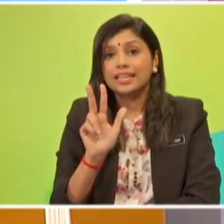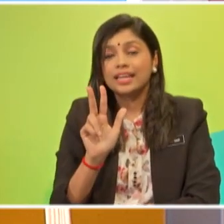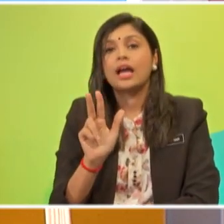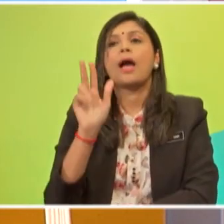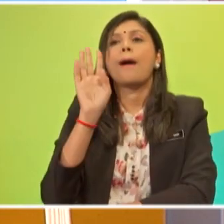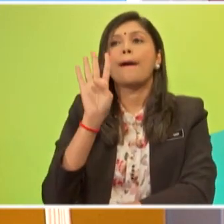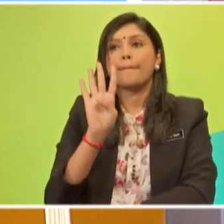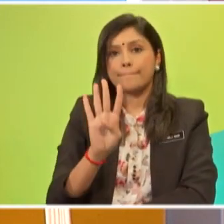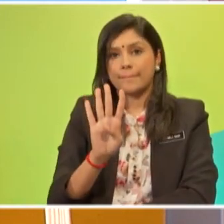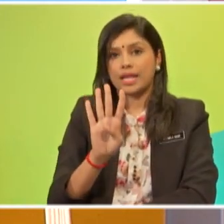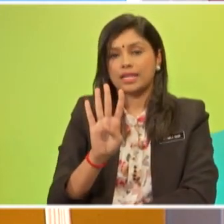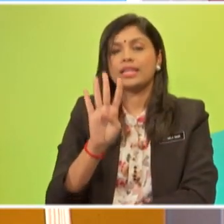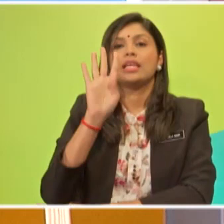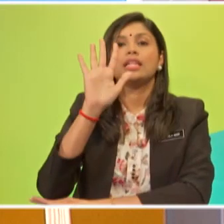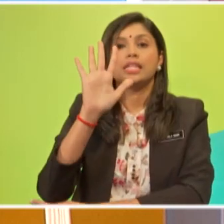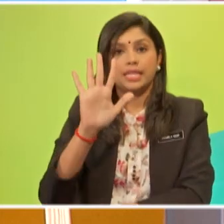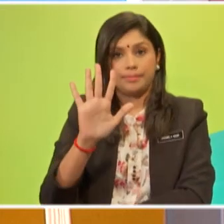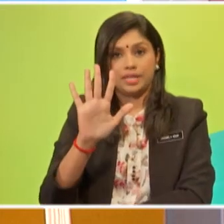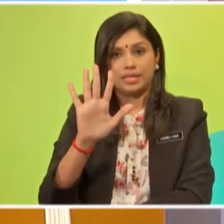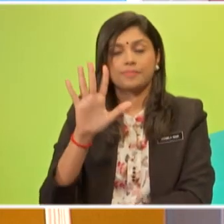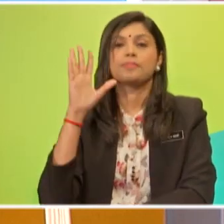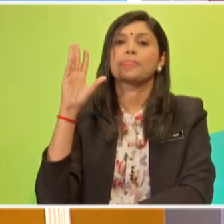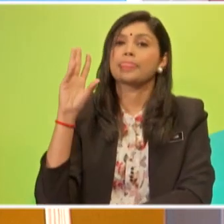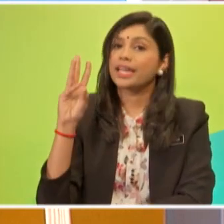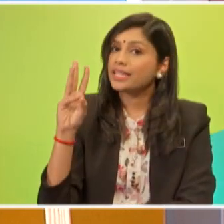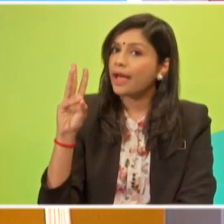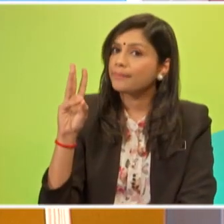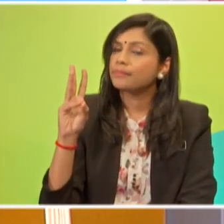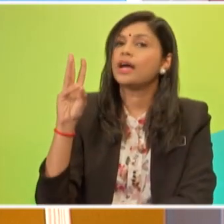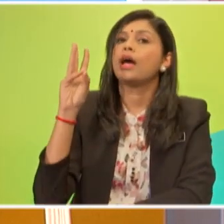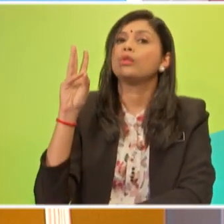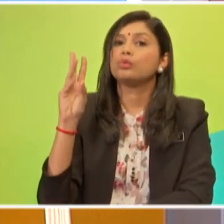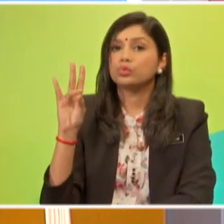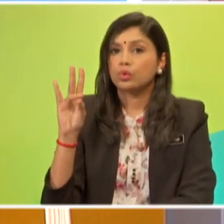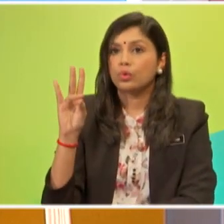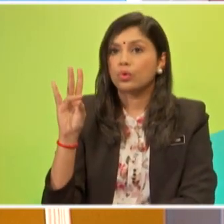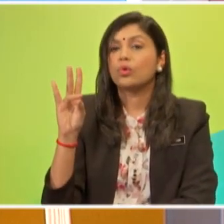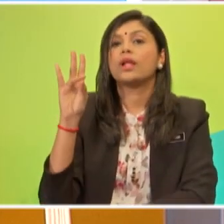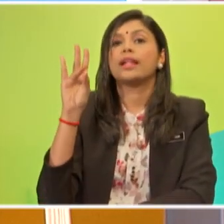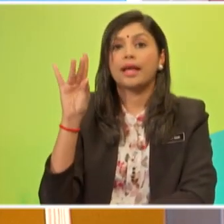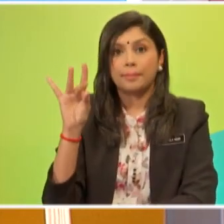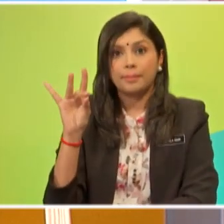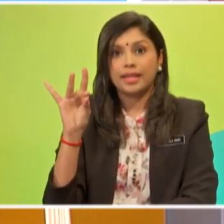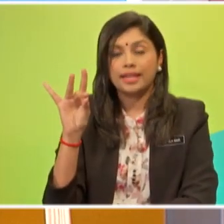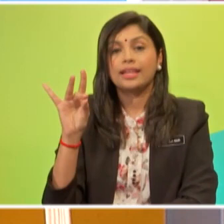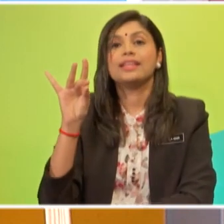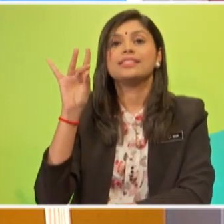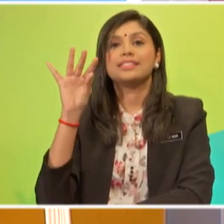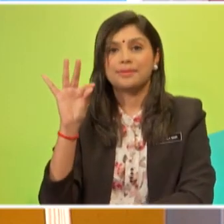3, 4, 5, 6, 7,